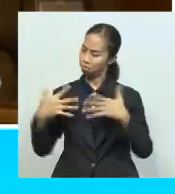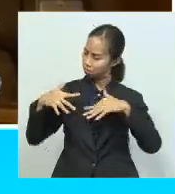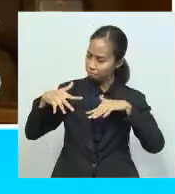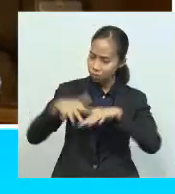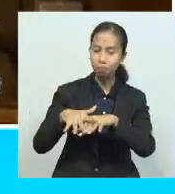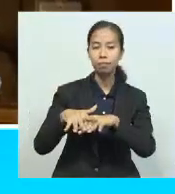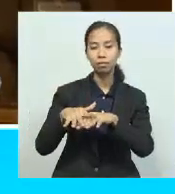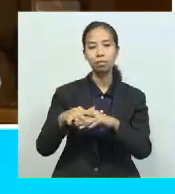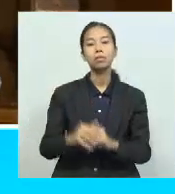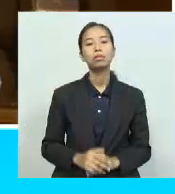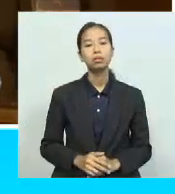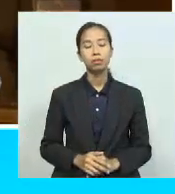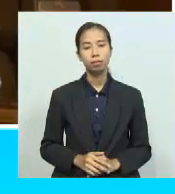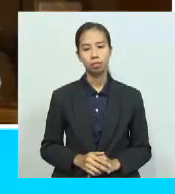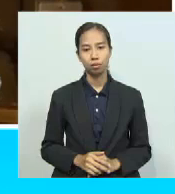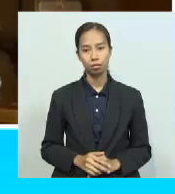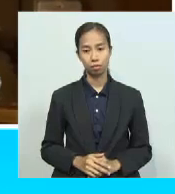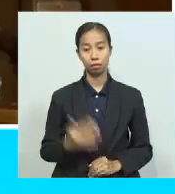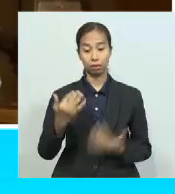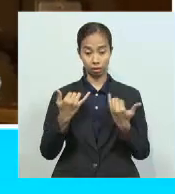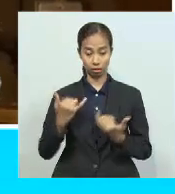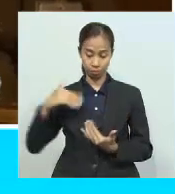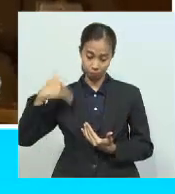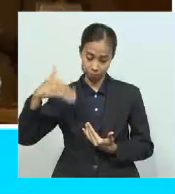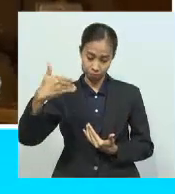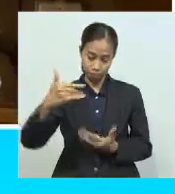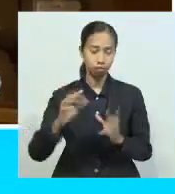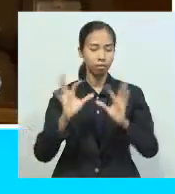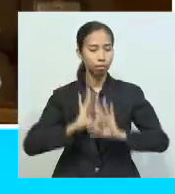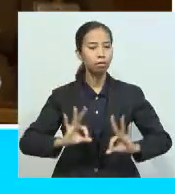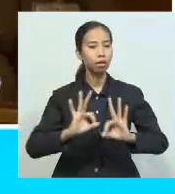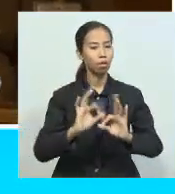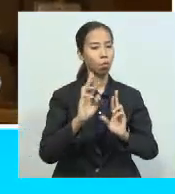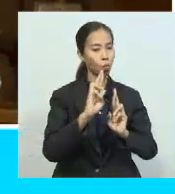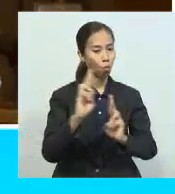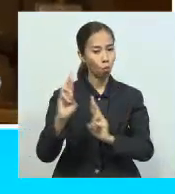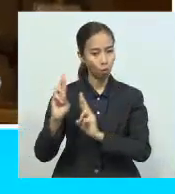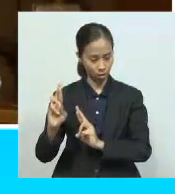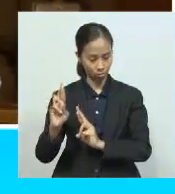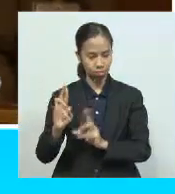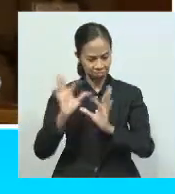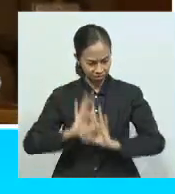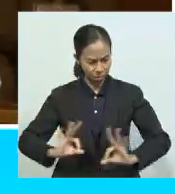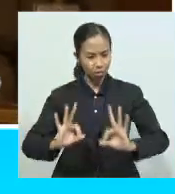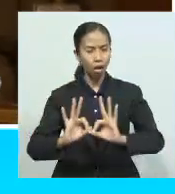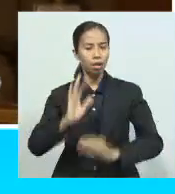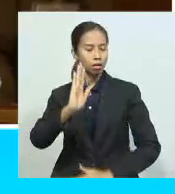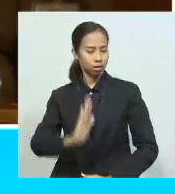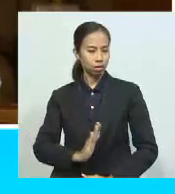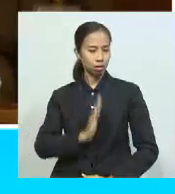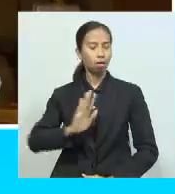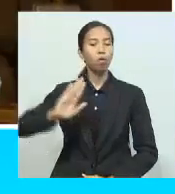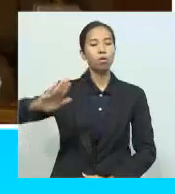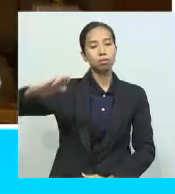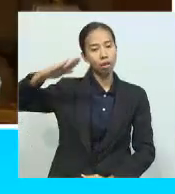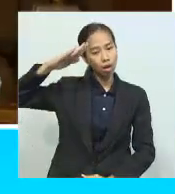พราะฉะนั้นจากนี้ไปเราจึงต้องมีความระมัดระวังที่สำคัญเราต้องรักษาเกียรติความเป็นทหารอ